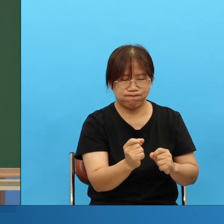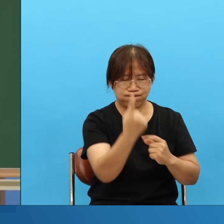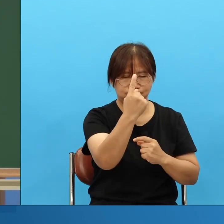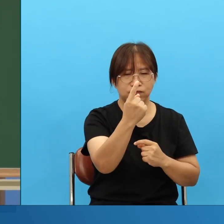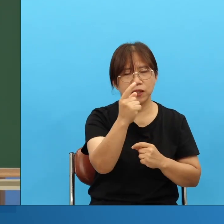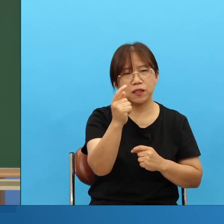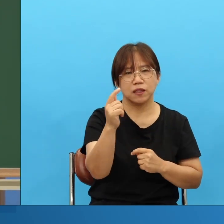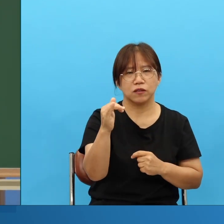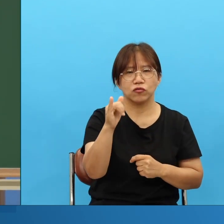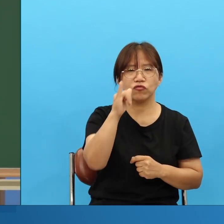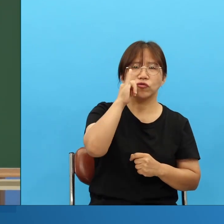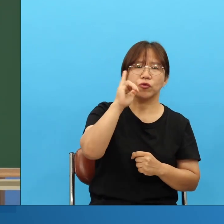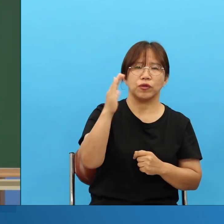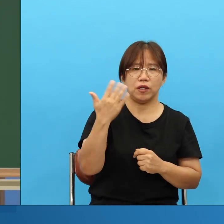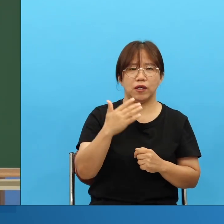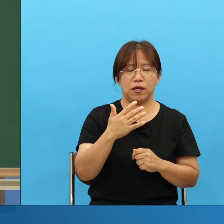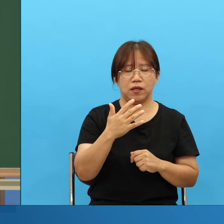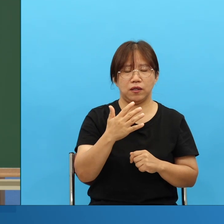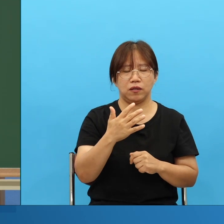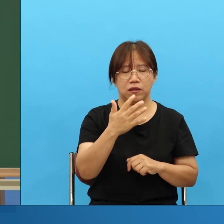제가 청송교도소에 와 있습니다.